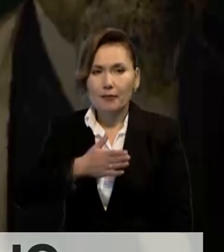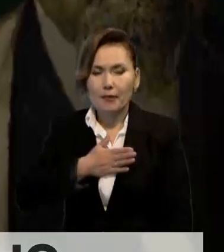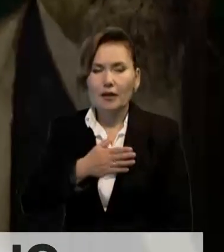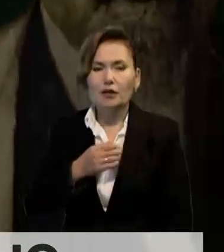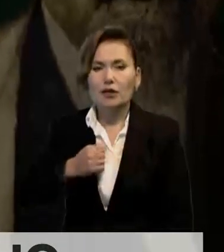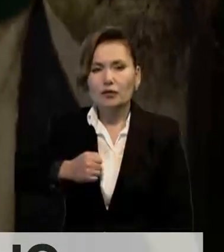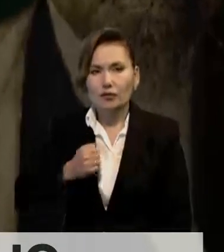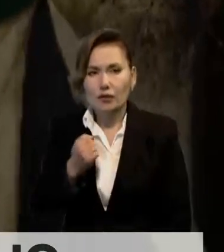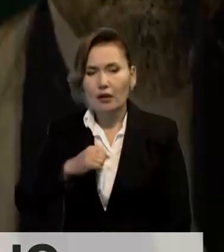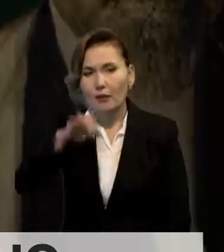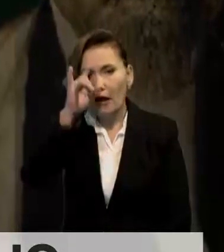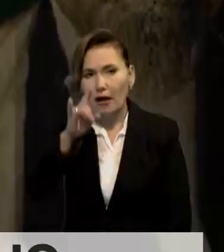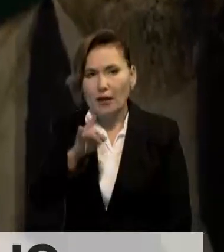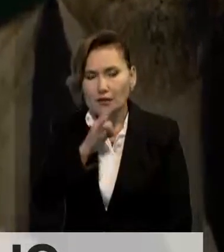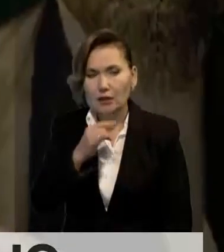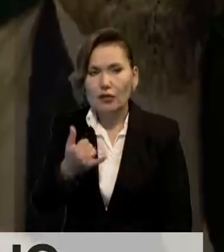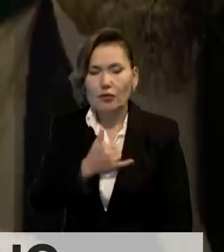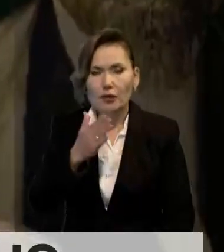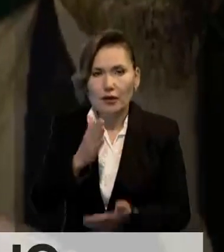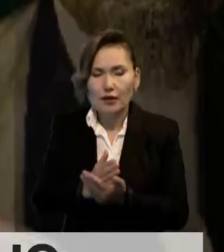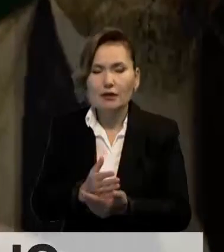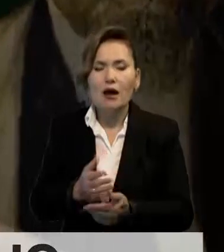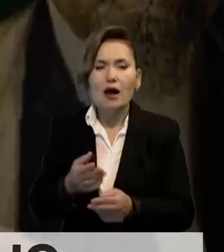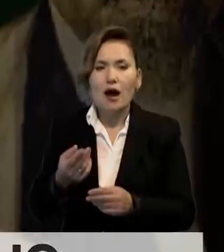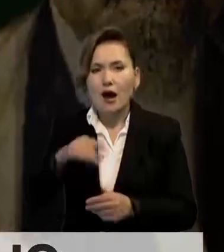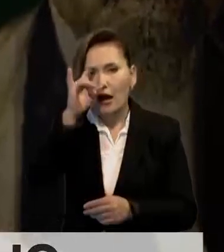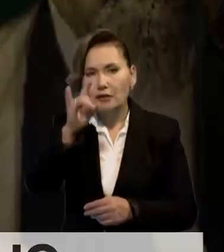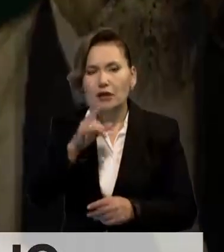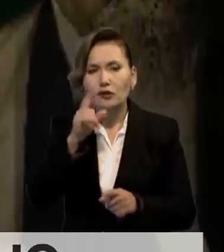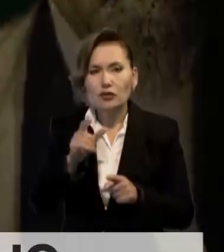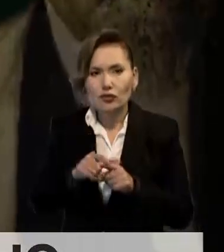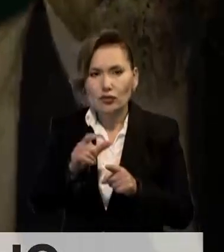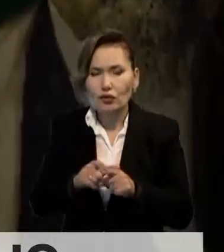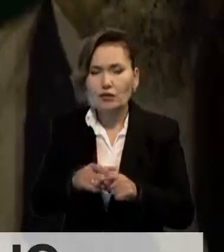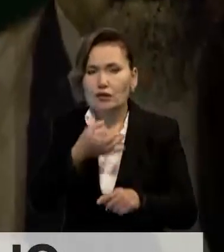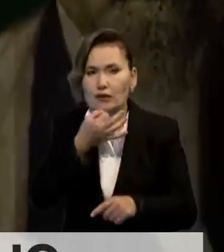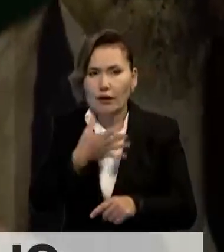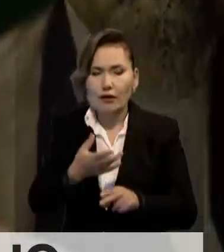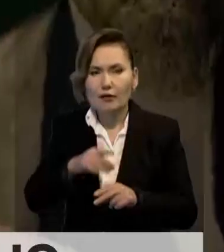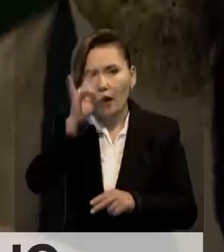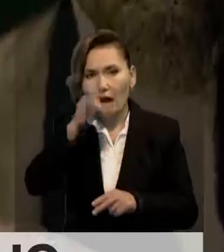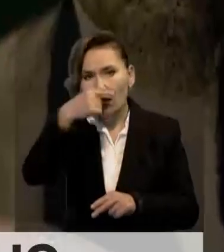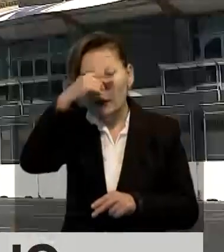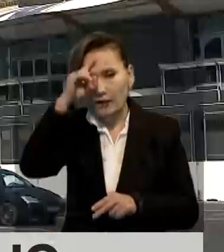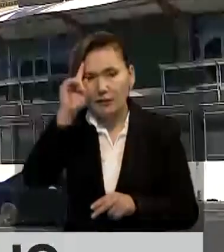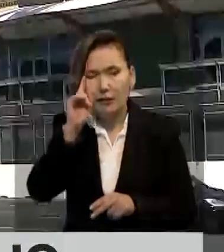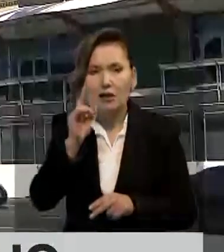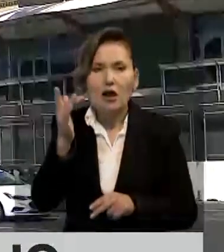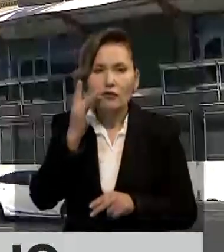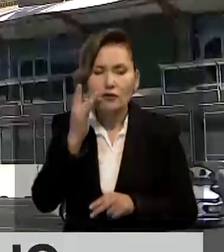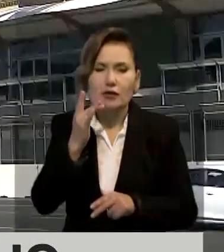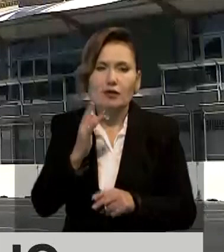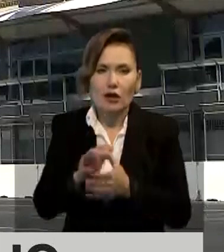өте жақсы көреміз. Бәріміз бір мүлетпіз. Қазақтың сөзі бар. Қазақ, Әзербайжан бір туған. Қазақстан